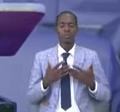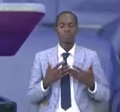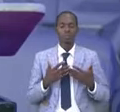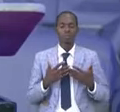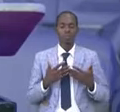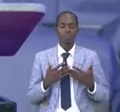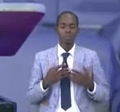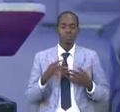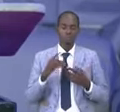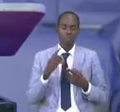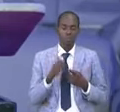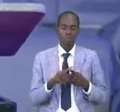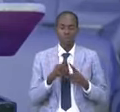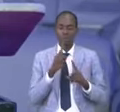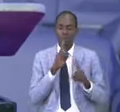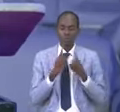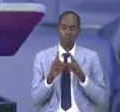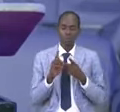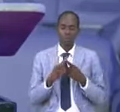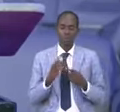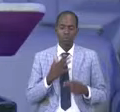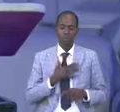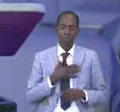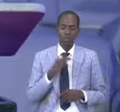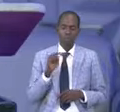parle à mes besoins